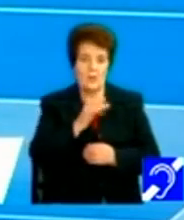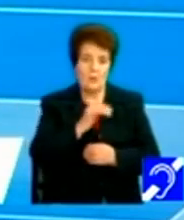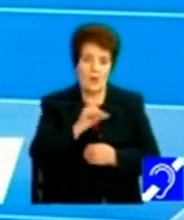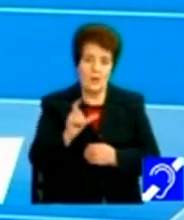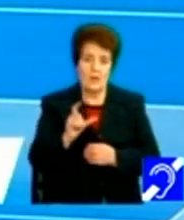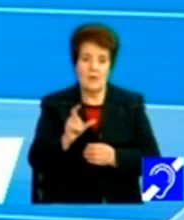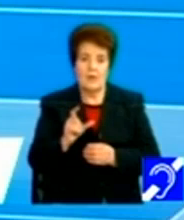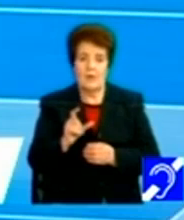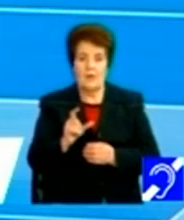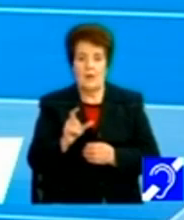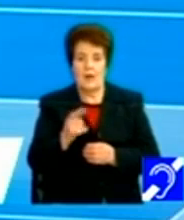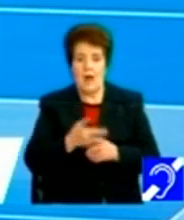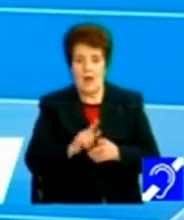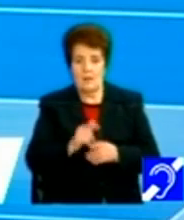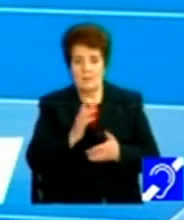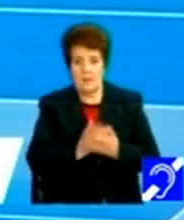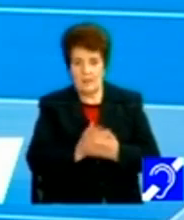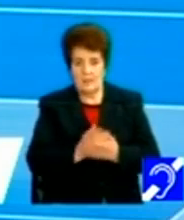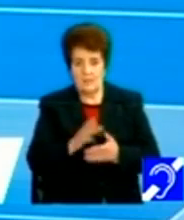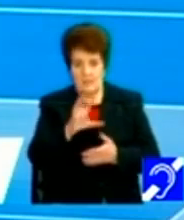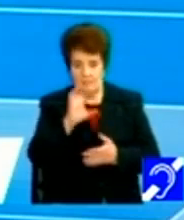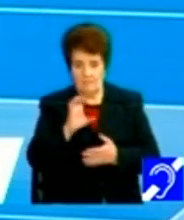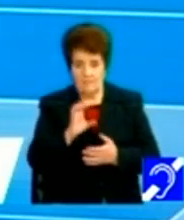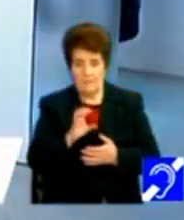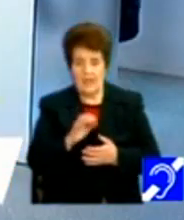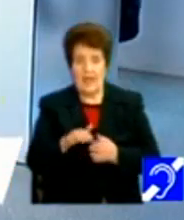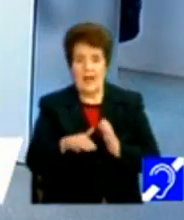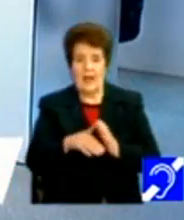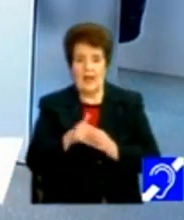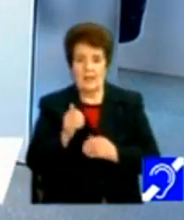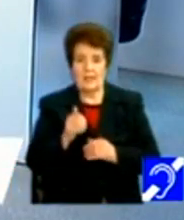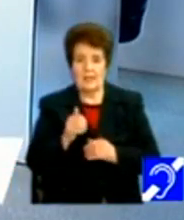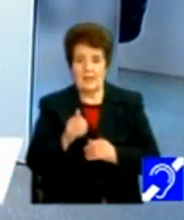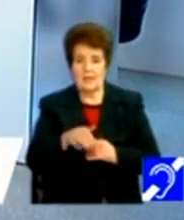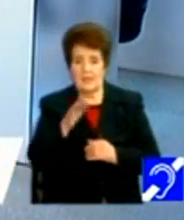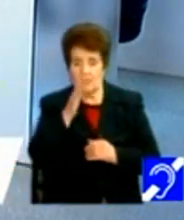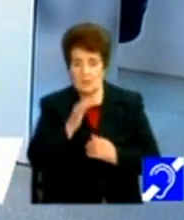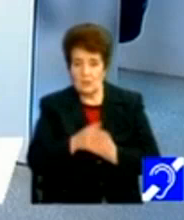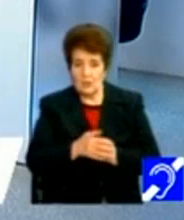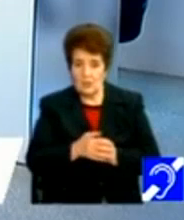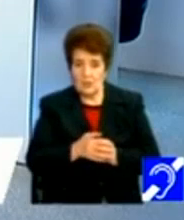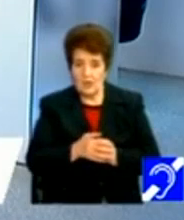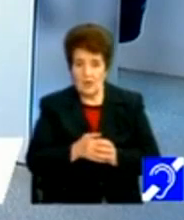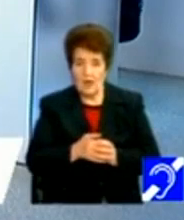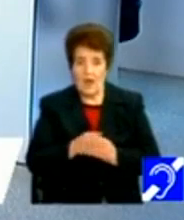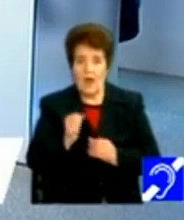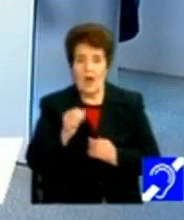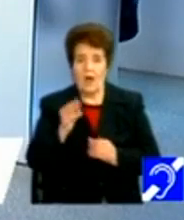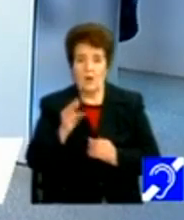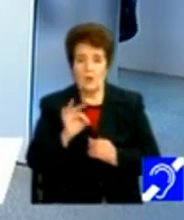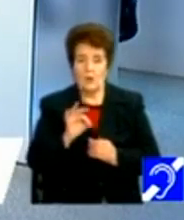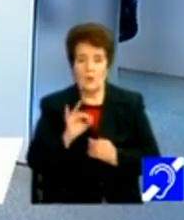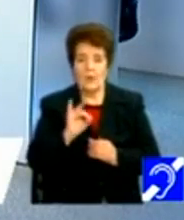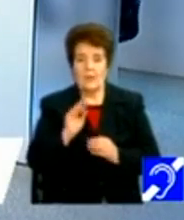dar asta este o situație, o fotografie care la alegerile din municipiul Chișinău a fost invers, dar nu m-am autointitulat lider al